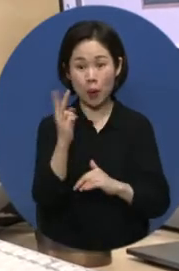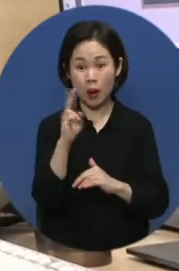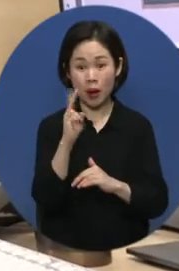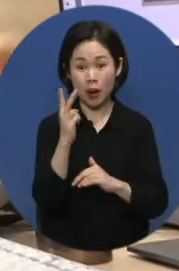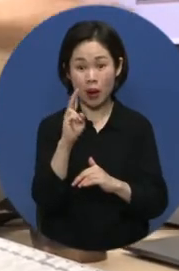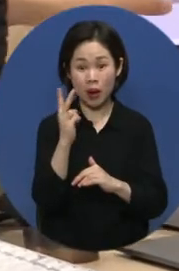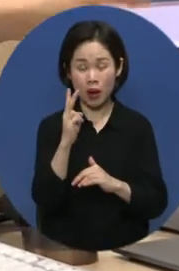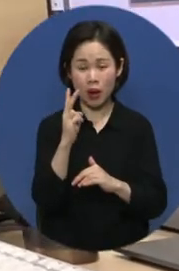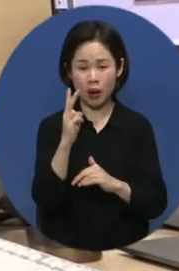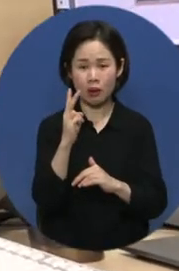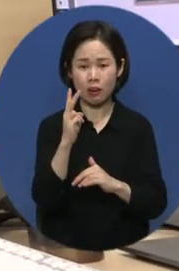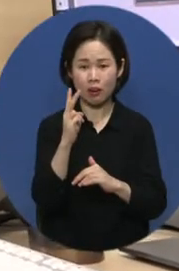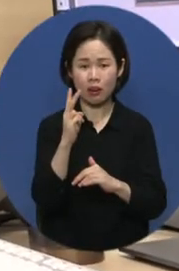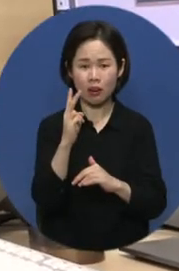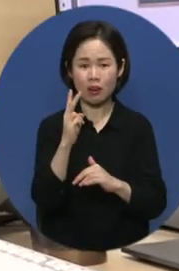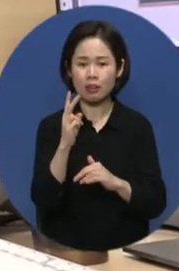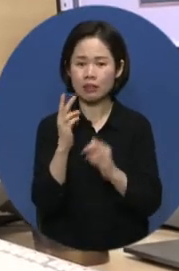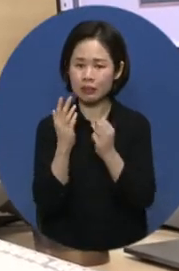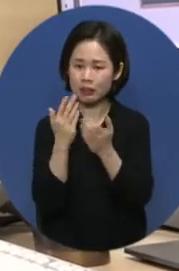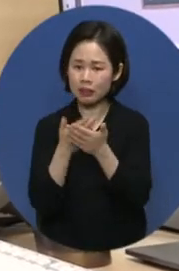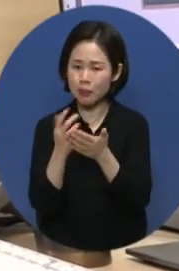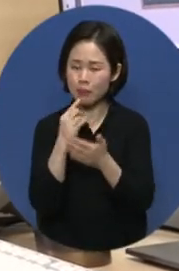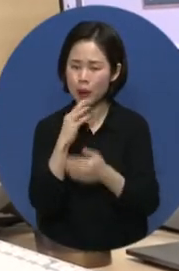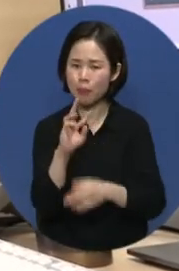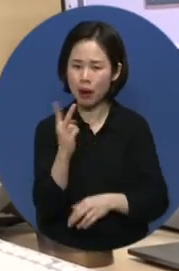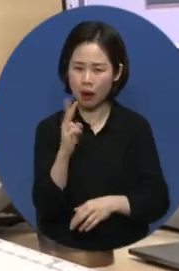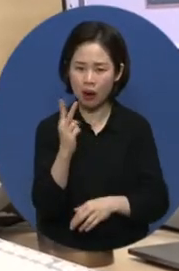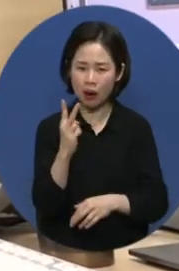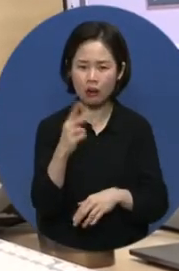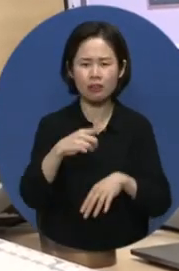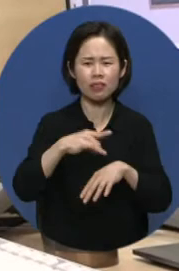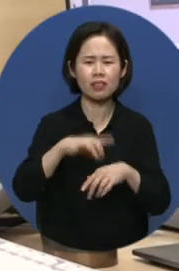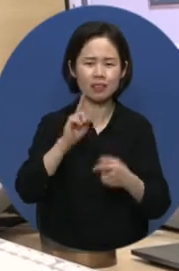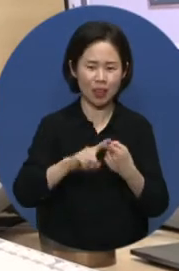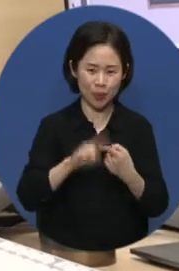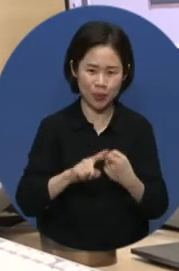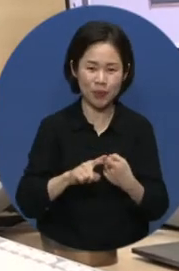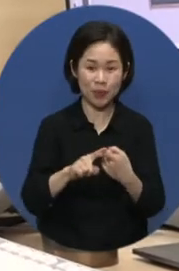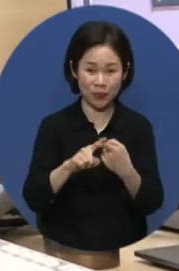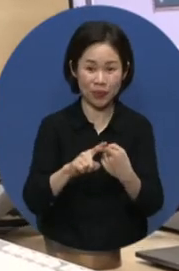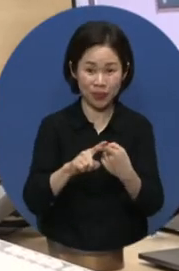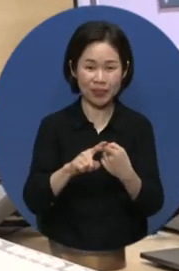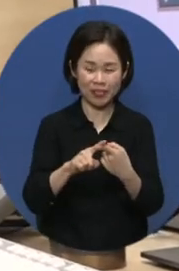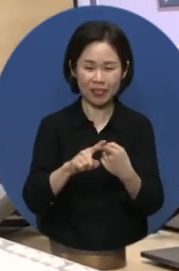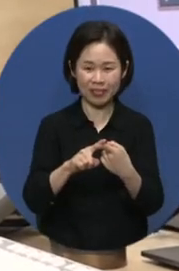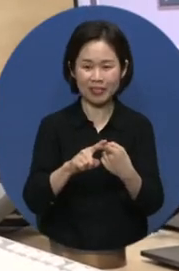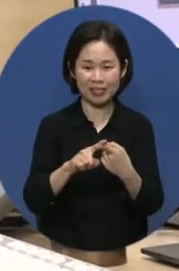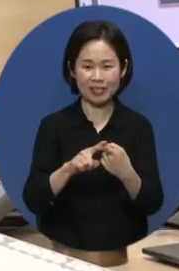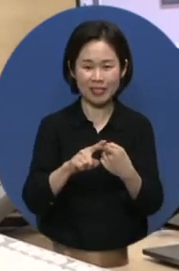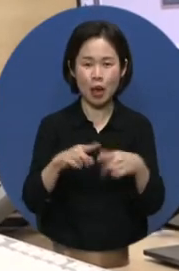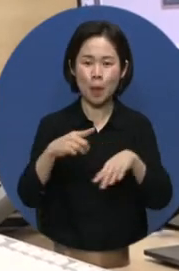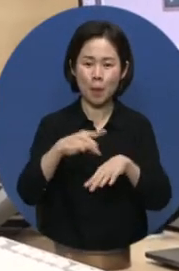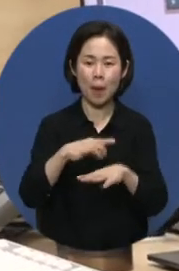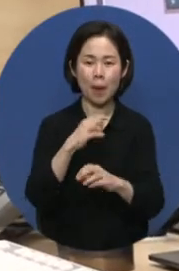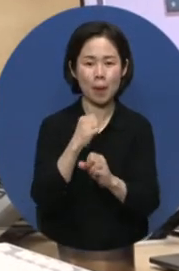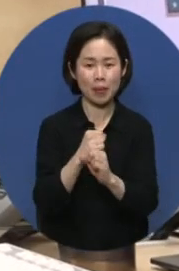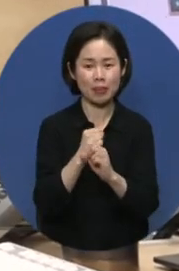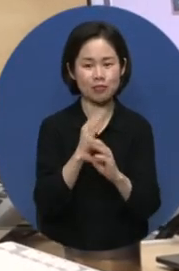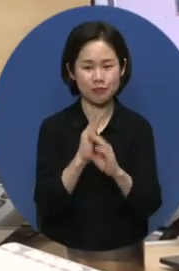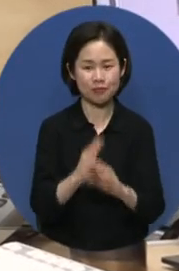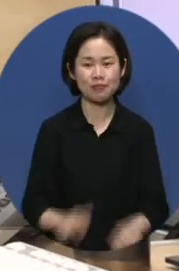텍스트만 바뀌고 이 그림만 바뀌어가지고 네, 그렇게 진행하려고 지금 포맷을 잡고 있는 시야 잡고